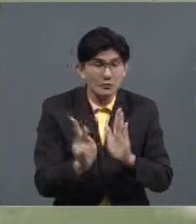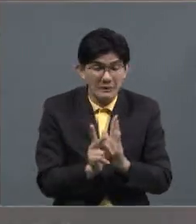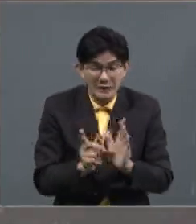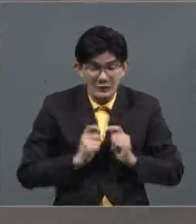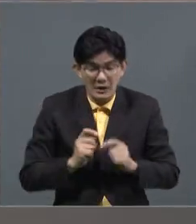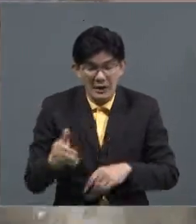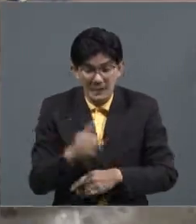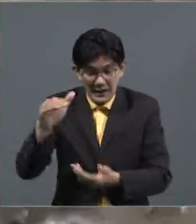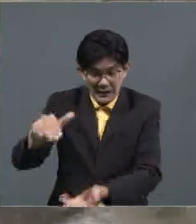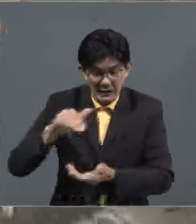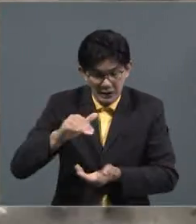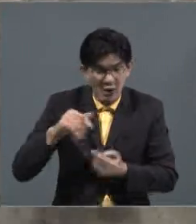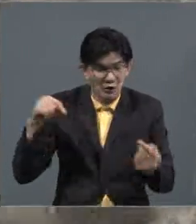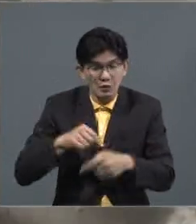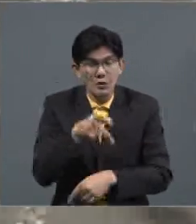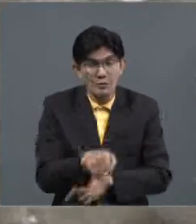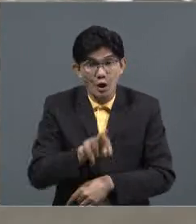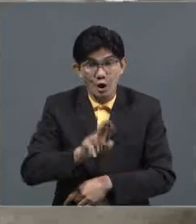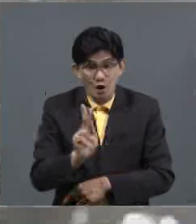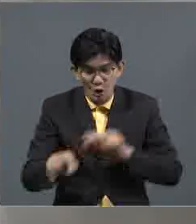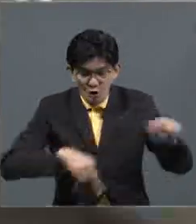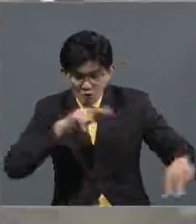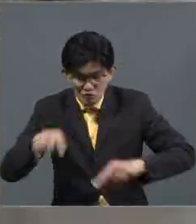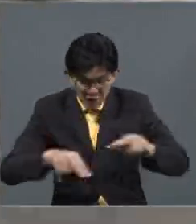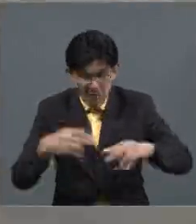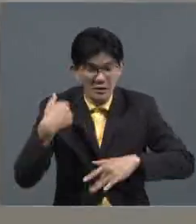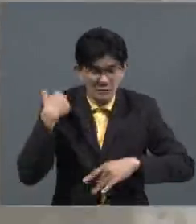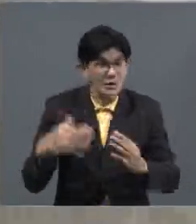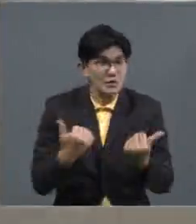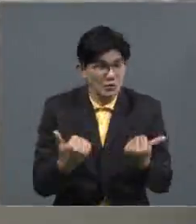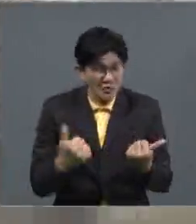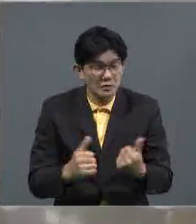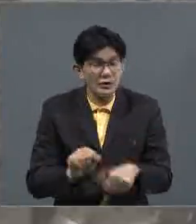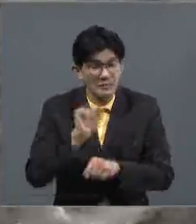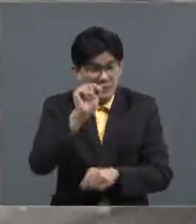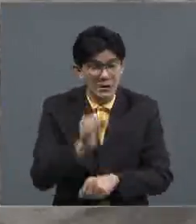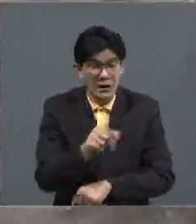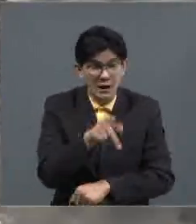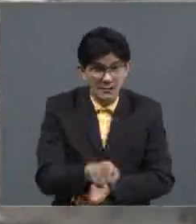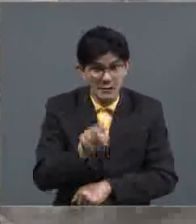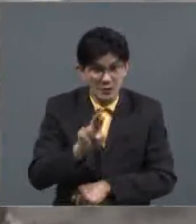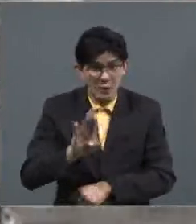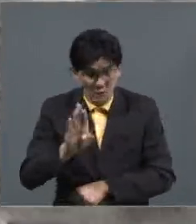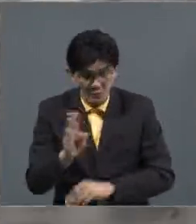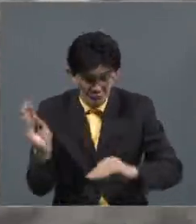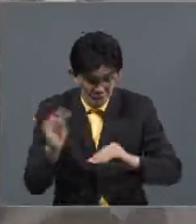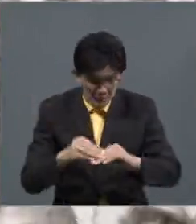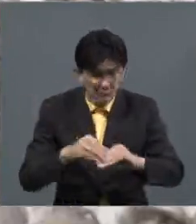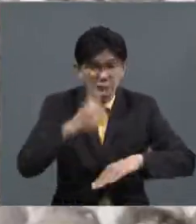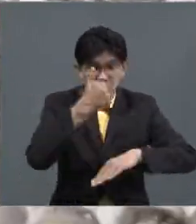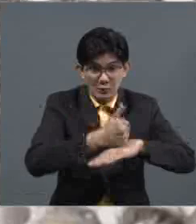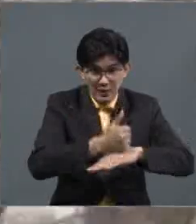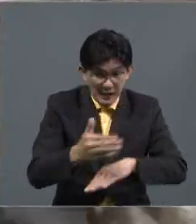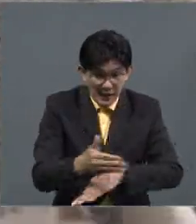ลาเนี่ยอยู่ภายใต้พระราชกฤษฎีกาควบคุมและตอนหลังก็มีการออกพระราชบัญญัติเพิ่มเติมทีนี้อธิบดีกรมประมงยืน